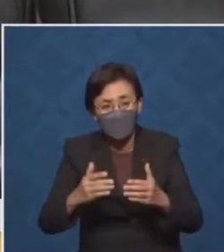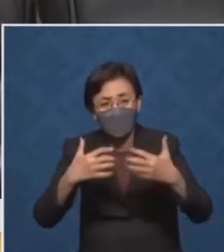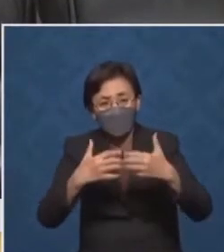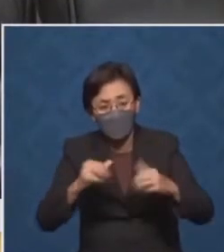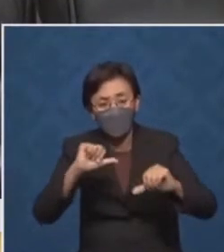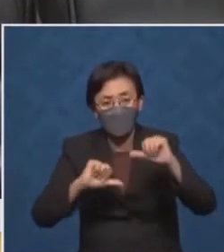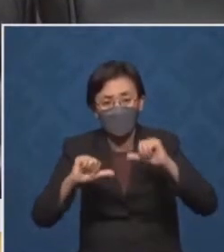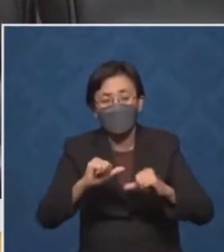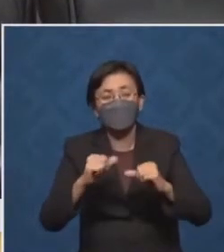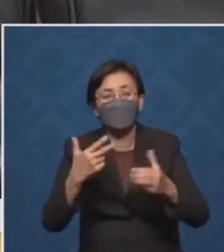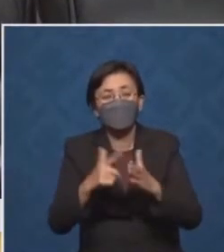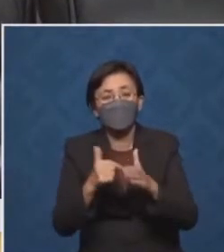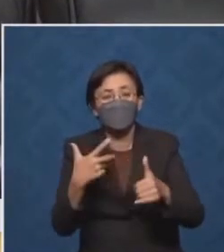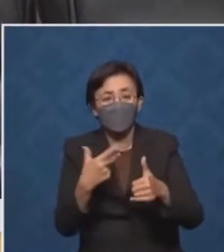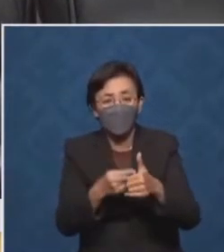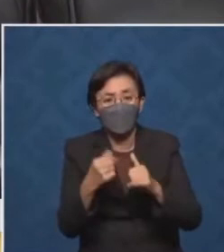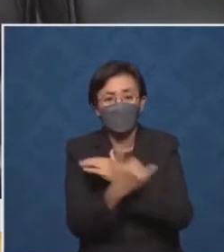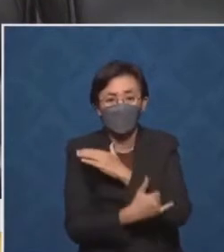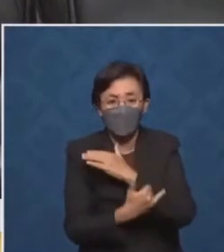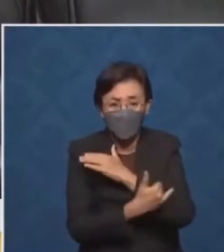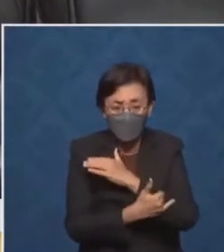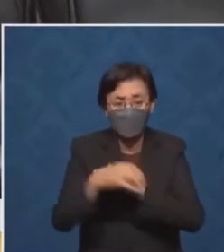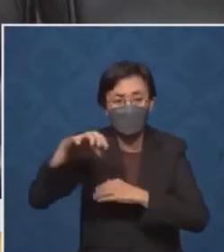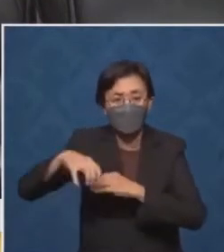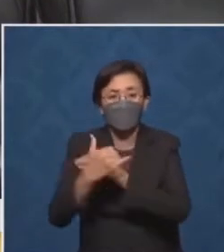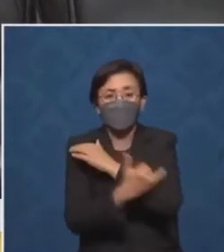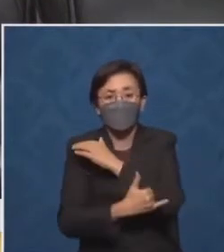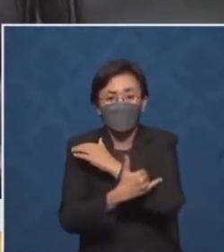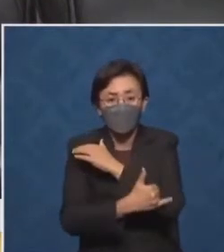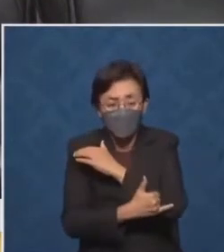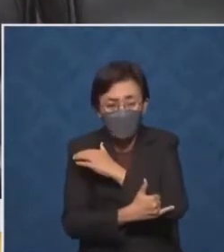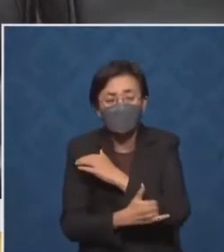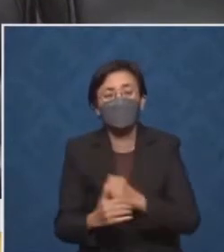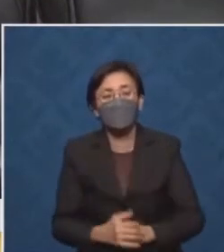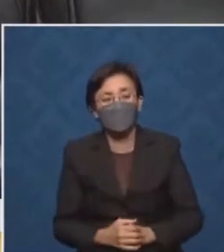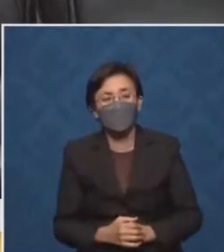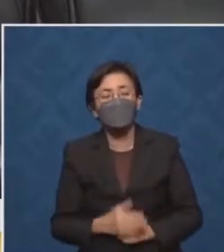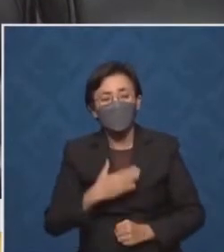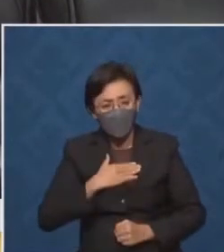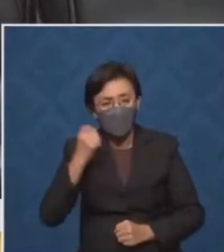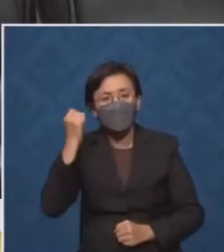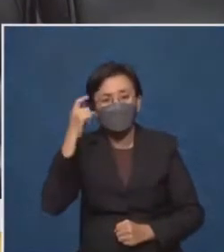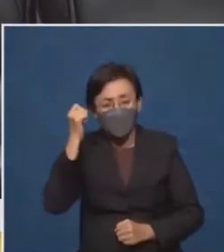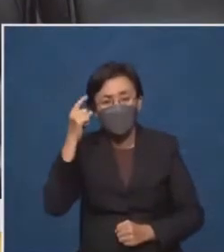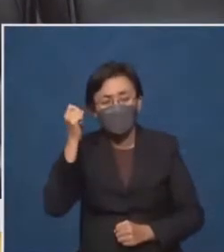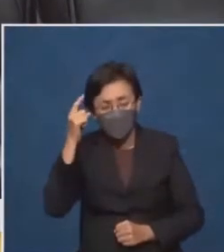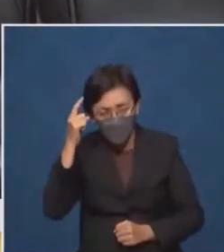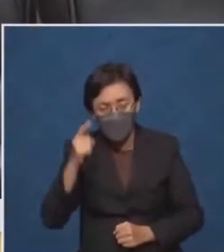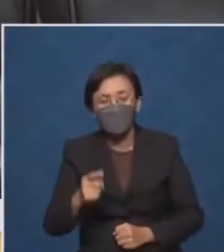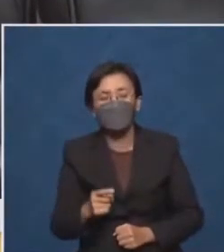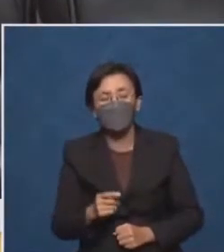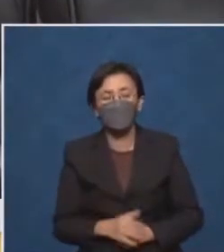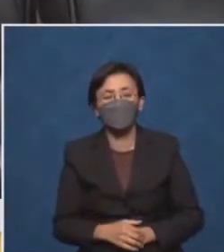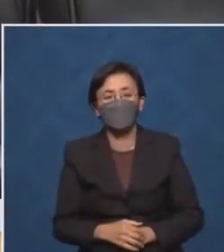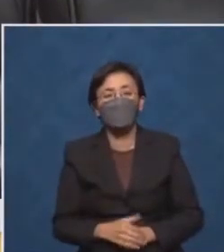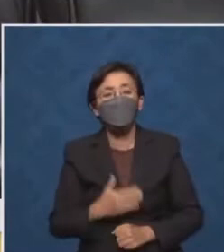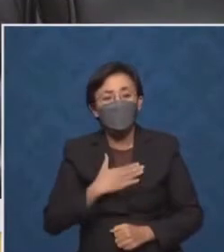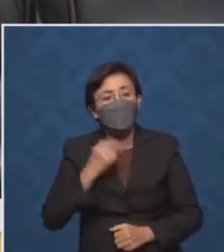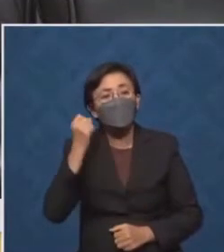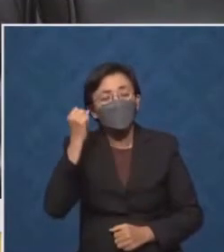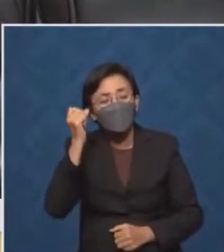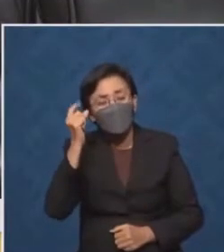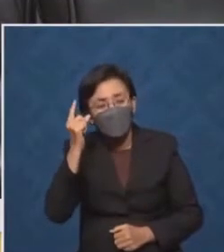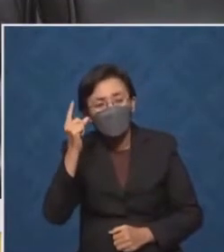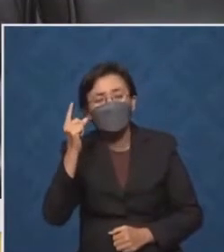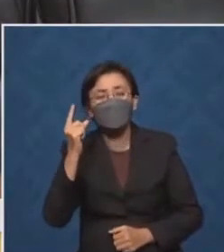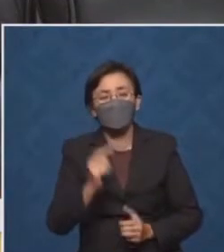วัคซินต่างประเทศหรอหน่วยงานต่ประเทศซึแ่นอนทปยามาสร้ควสมดุนผมเทงแตผมเกรงว่าในทสุดแล้ว